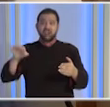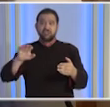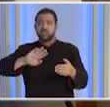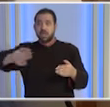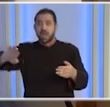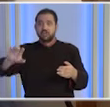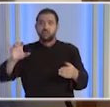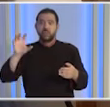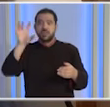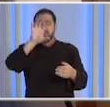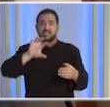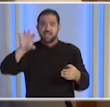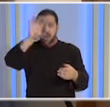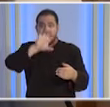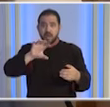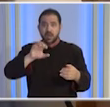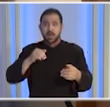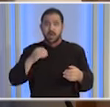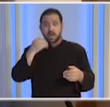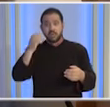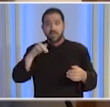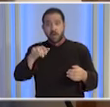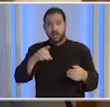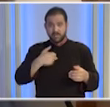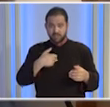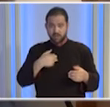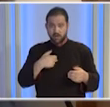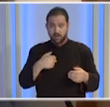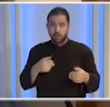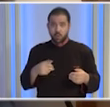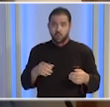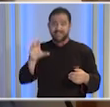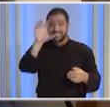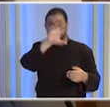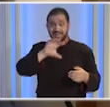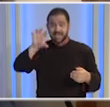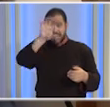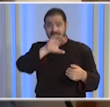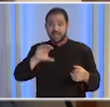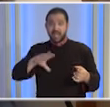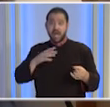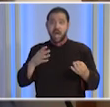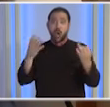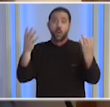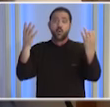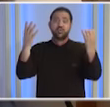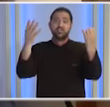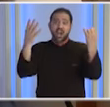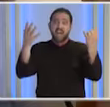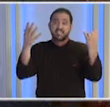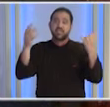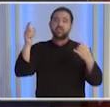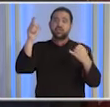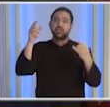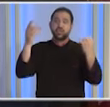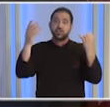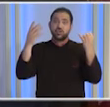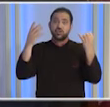Atunci când am fost eu, procentul era altul. Ajunsese străinii la 60 și, nu